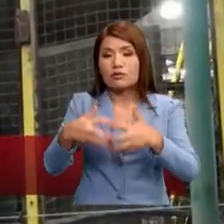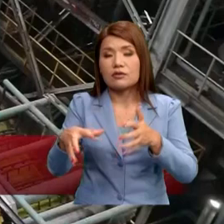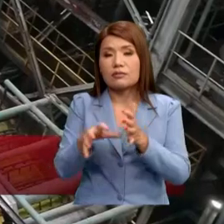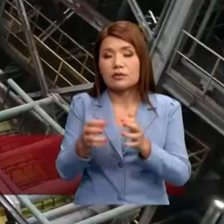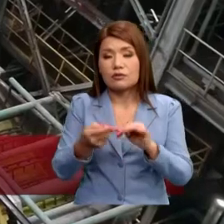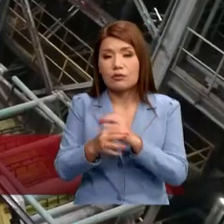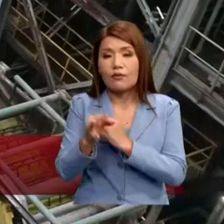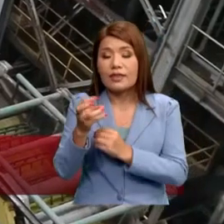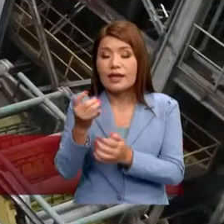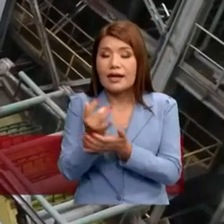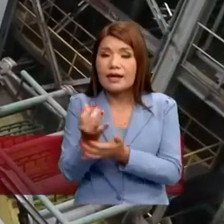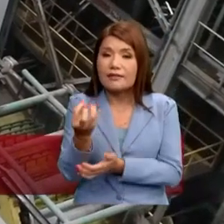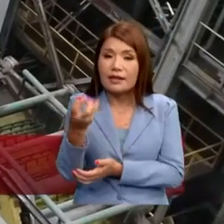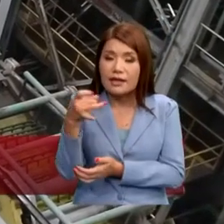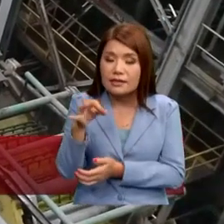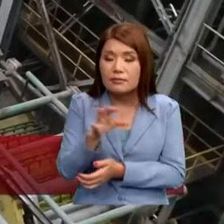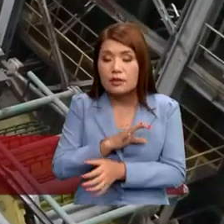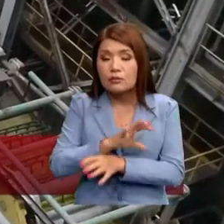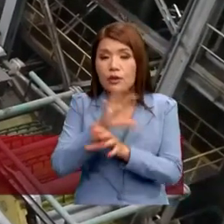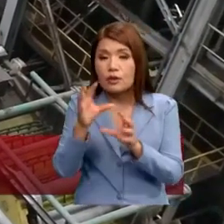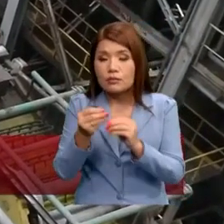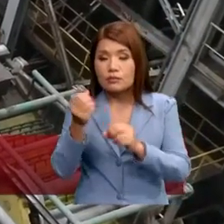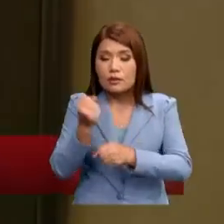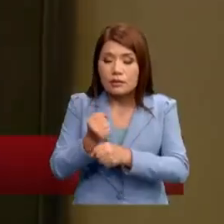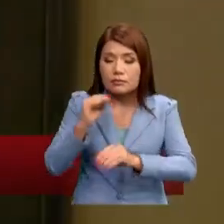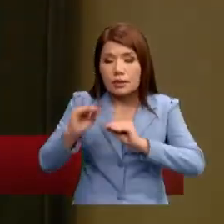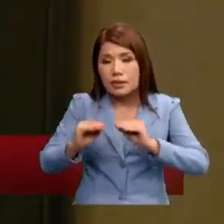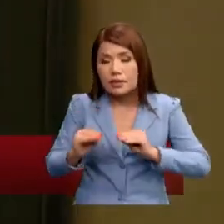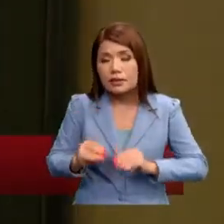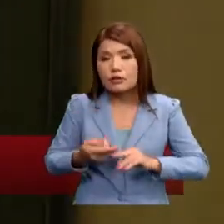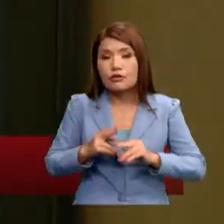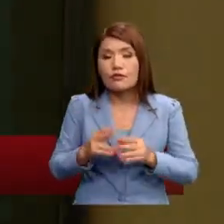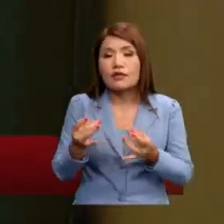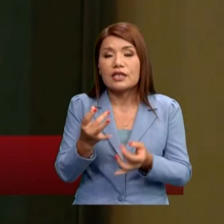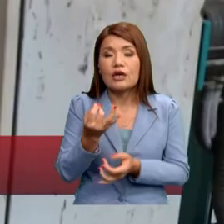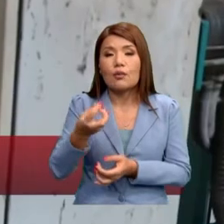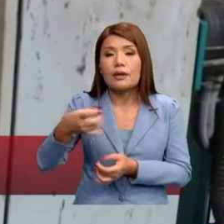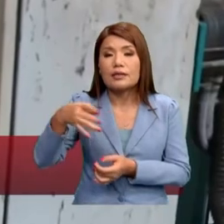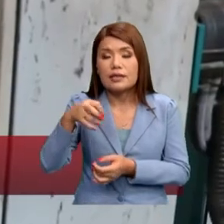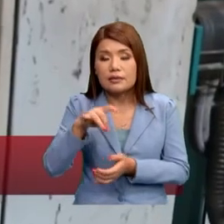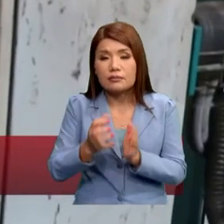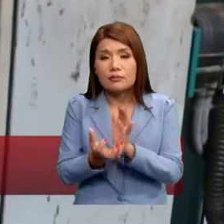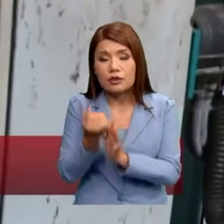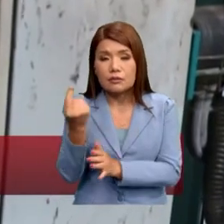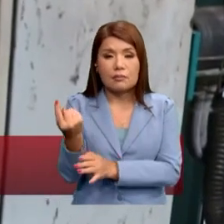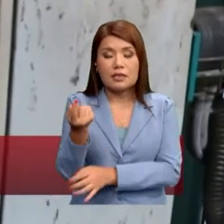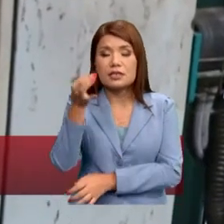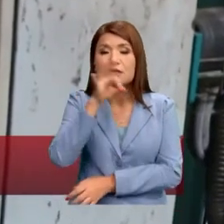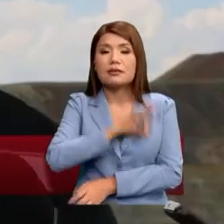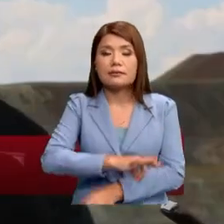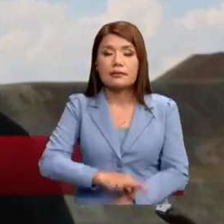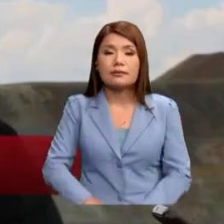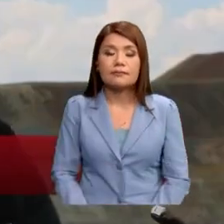автоматтандырылған. Қалдықтары гравитациялық байыту әдісімен өңделеді. Шикізаттың бұл түрінен хром оксидін алу әдісі әлемде бірінші рет